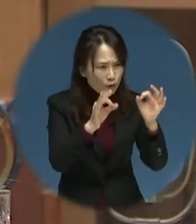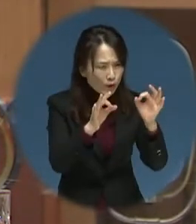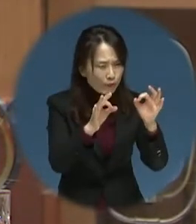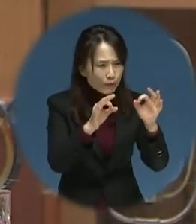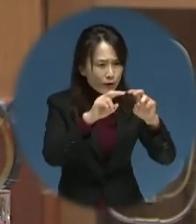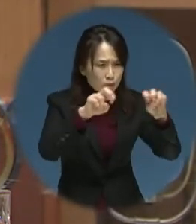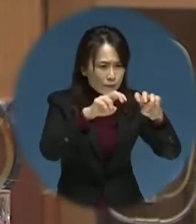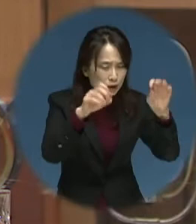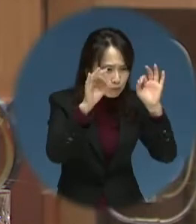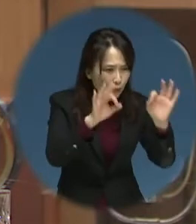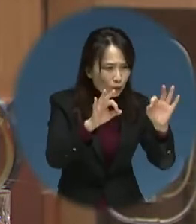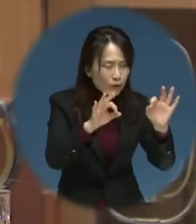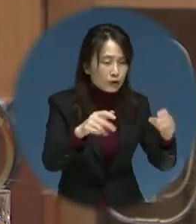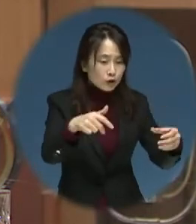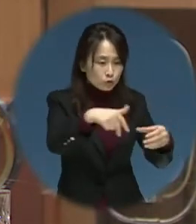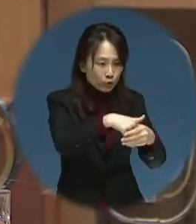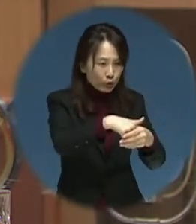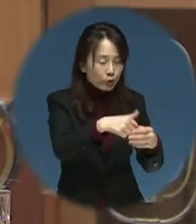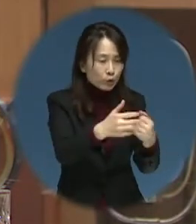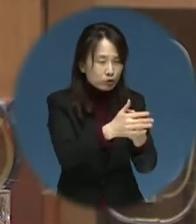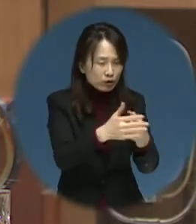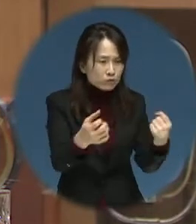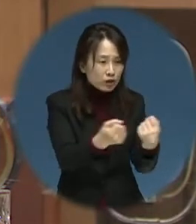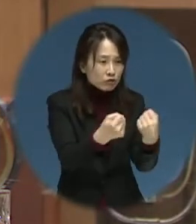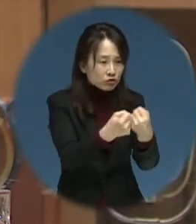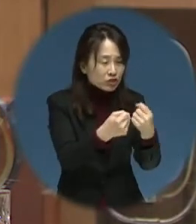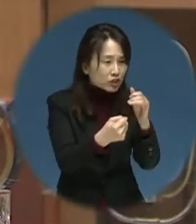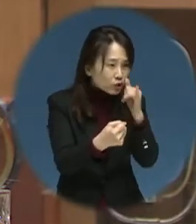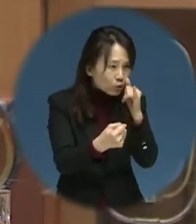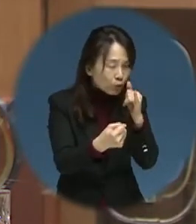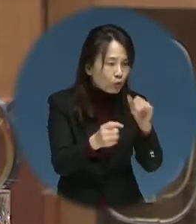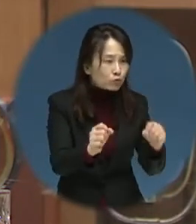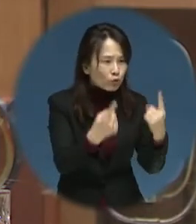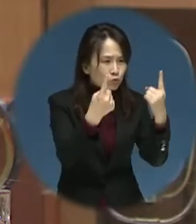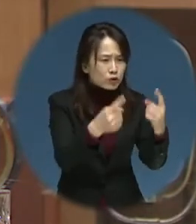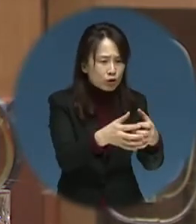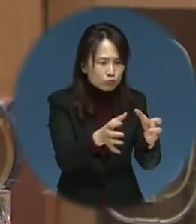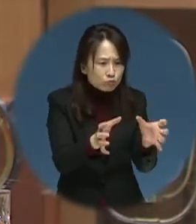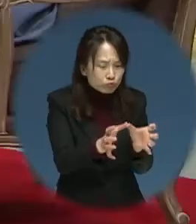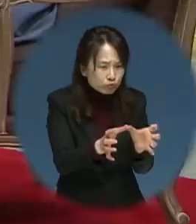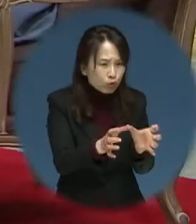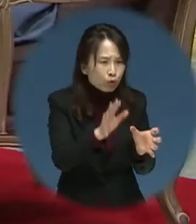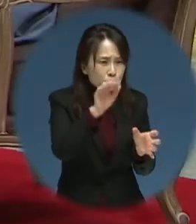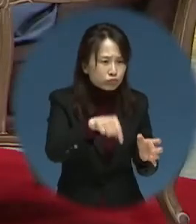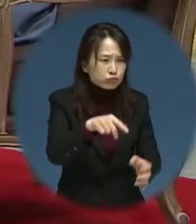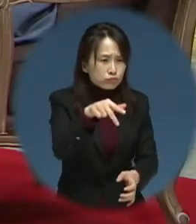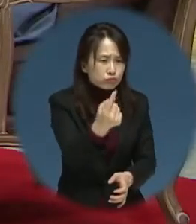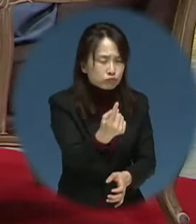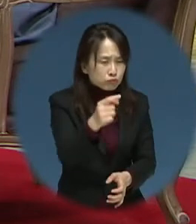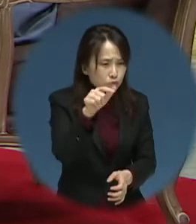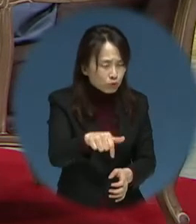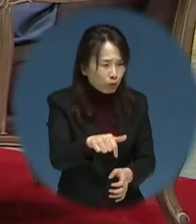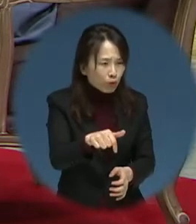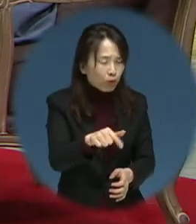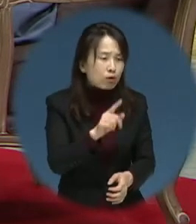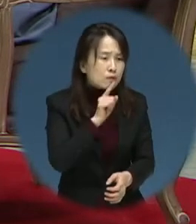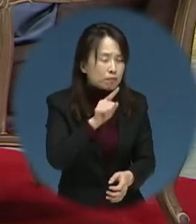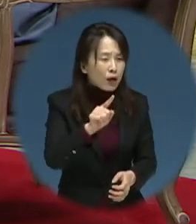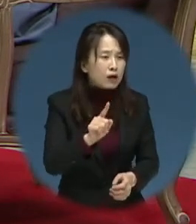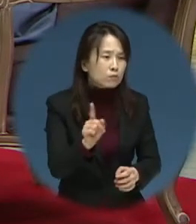따른 분쟁이 뿌리에 또 있고 동시에 부족 뭐 이런 얘기가 나온단 말이에요. 그렇습니다. 그 부족은